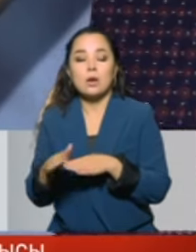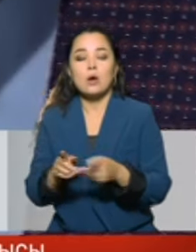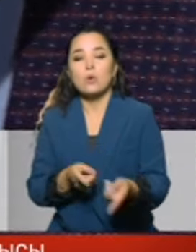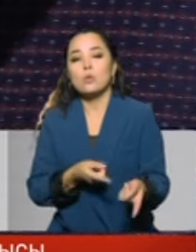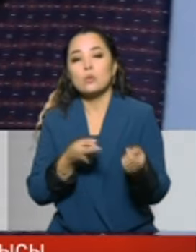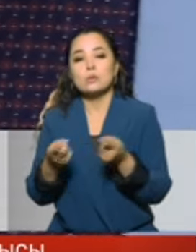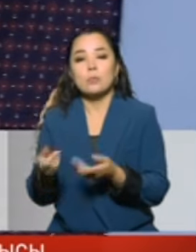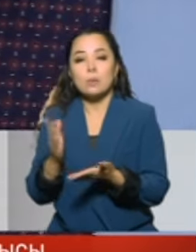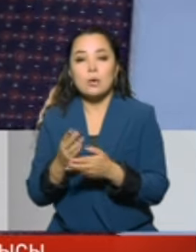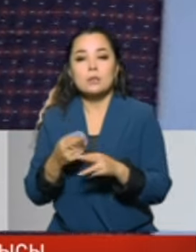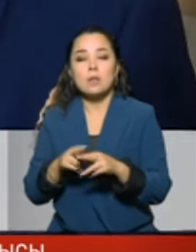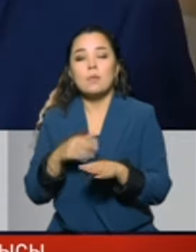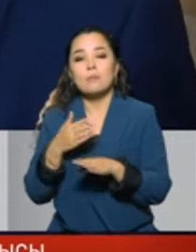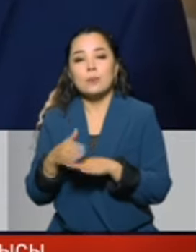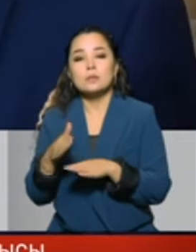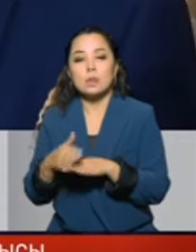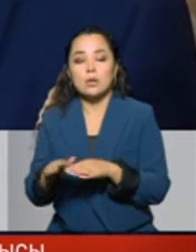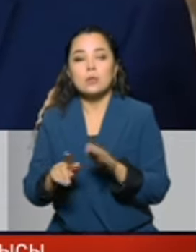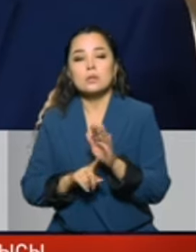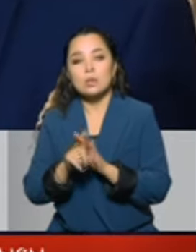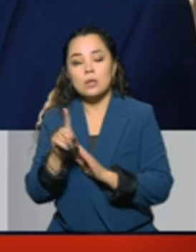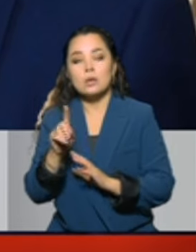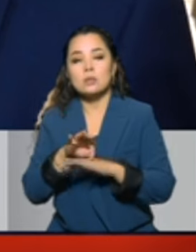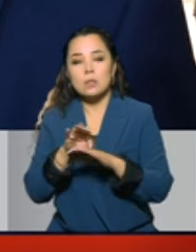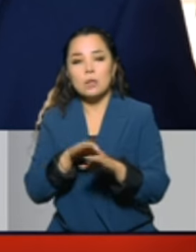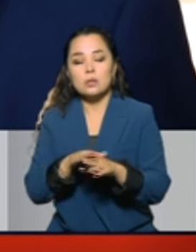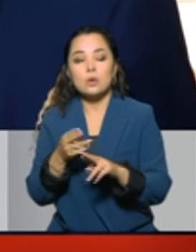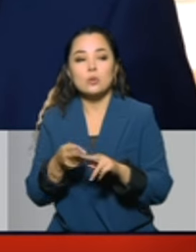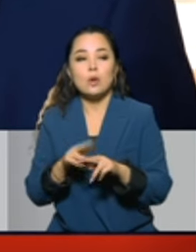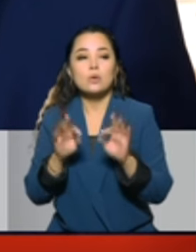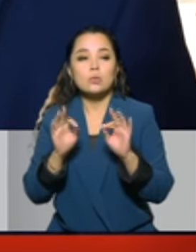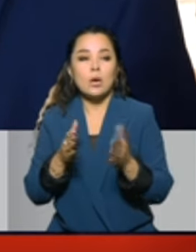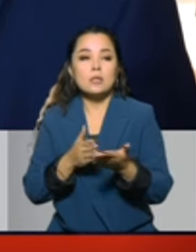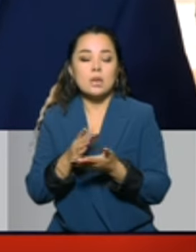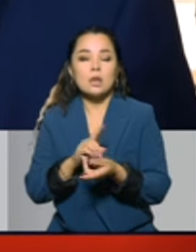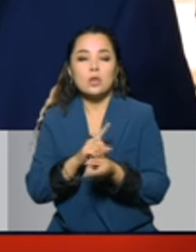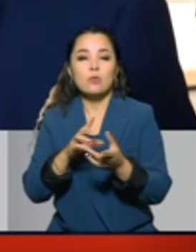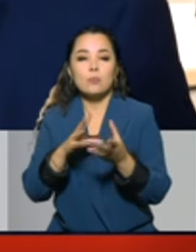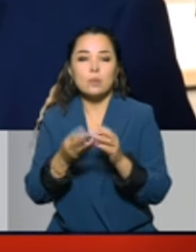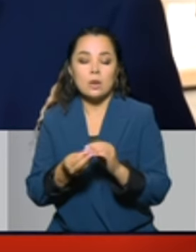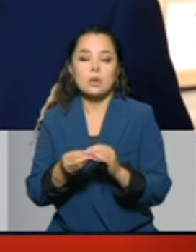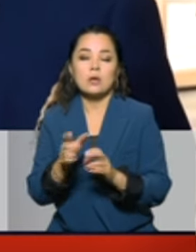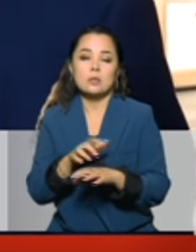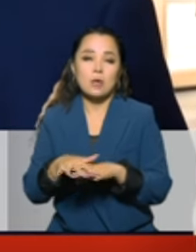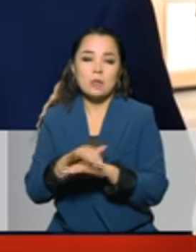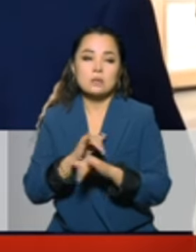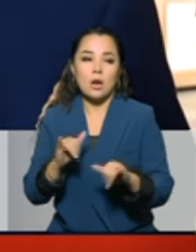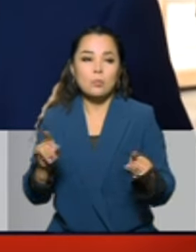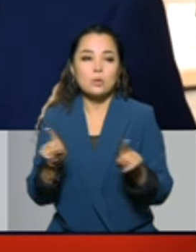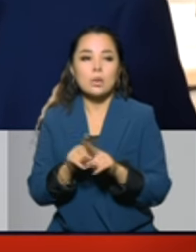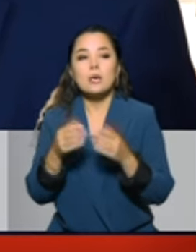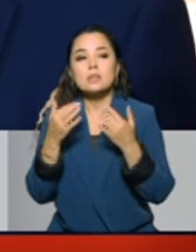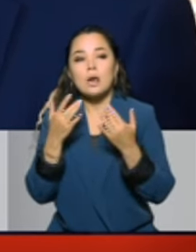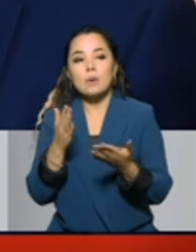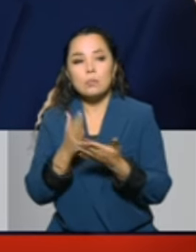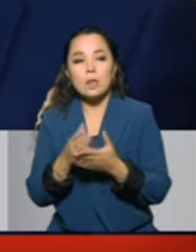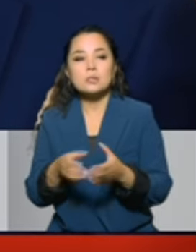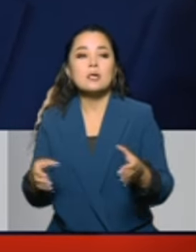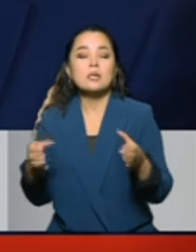жатыр. Енді бірте-бірте көшкен ол да дұрыс, өйткені саяси реформа ол әрқашанда эволюциялық дамуды талап ететін